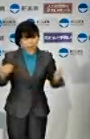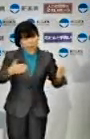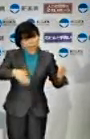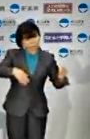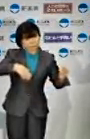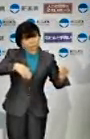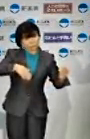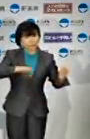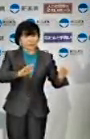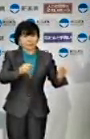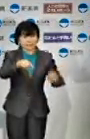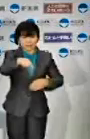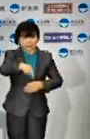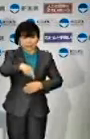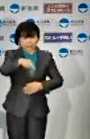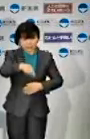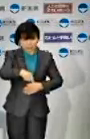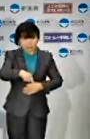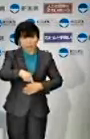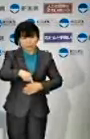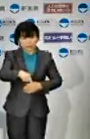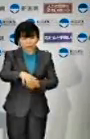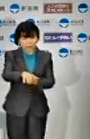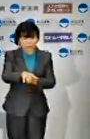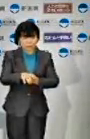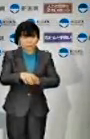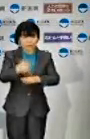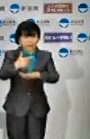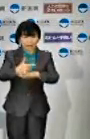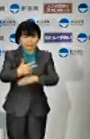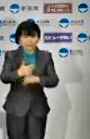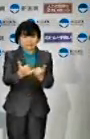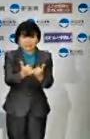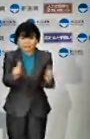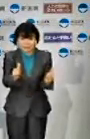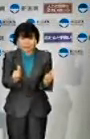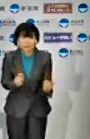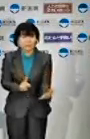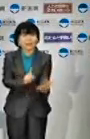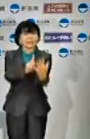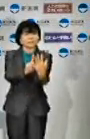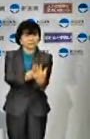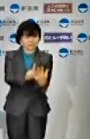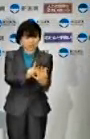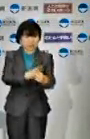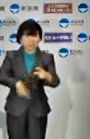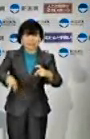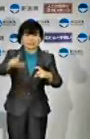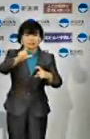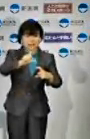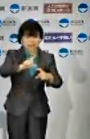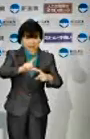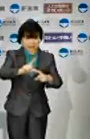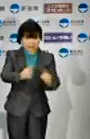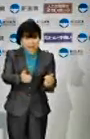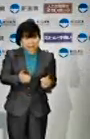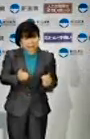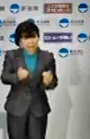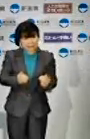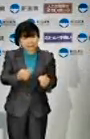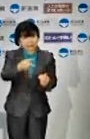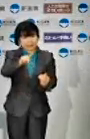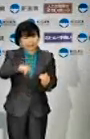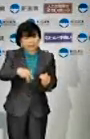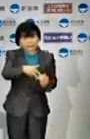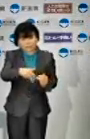けれども、そして合わせて、今度は村上市民を対象にして、さらに、ニーズを詳しく探